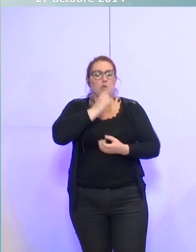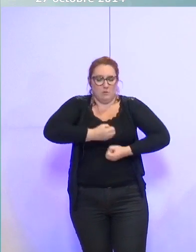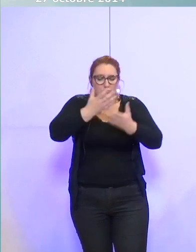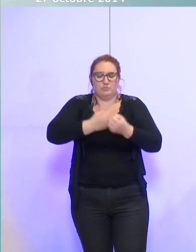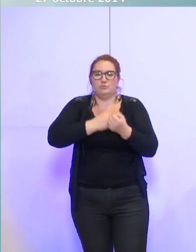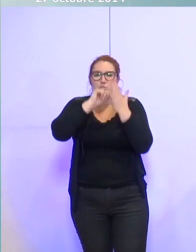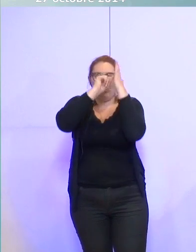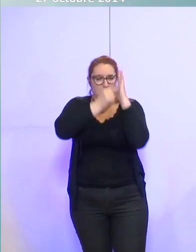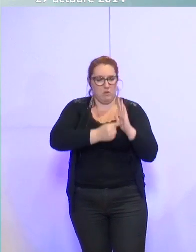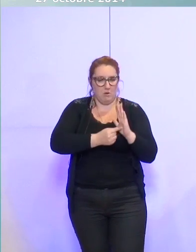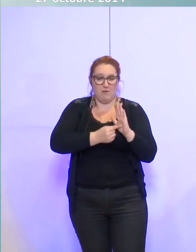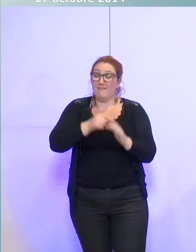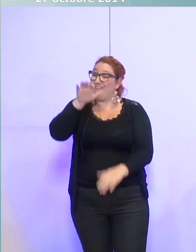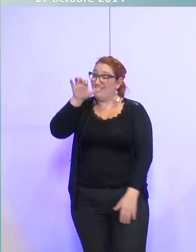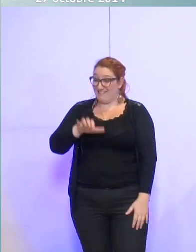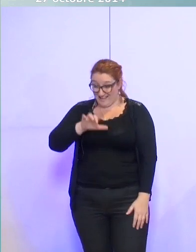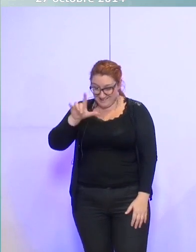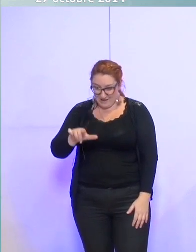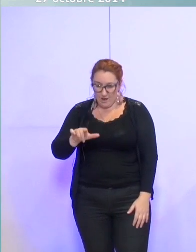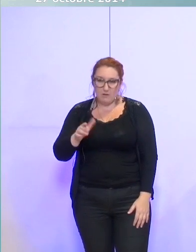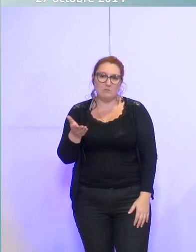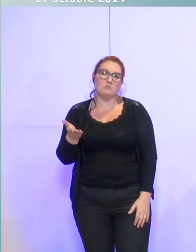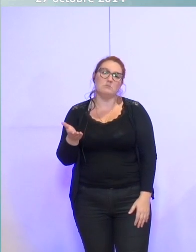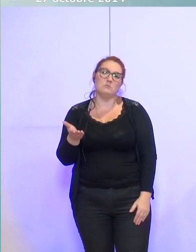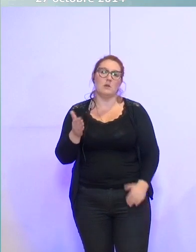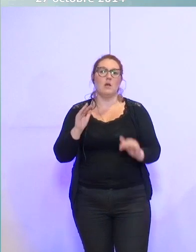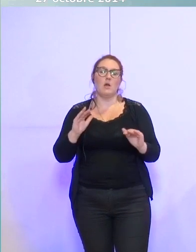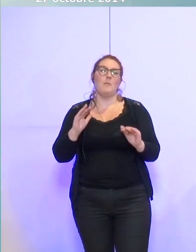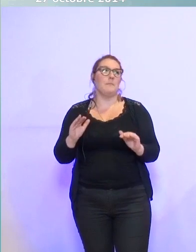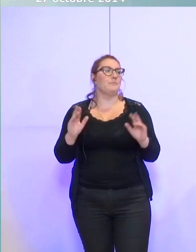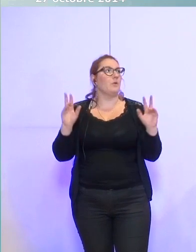évoqués est lui quand même, comment dire,